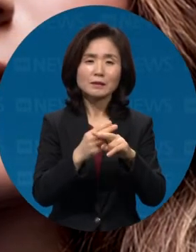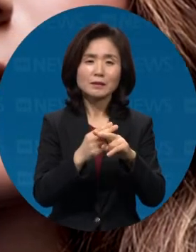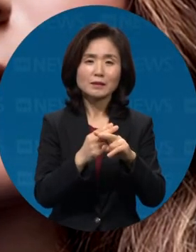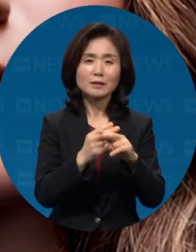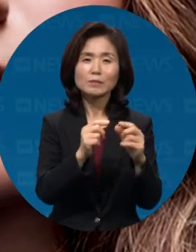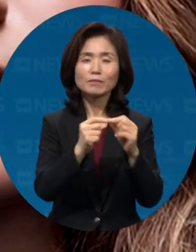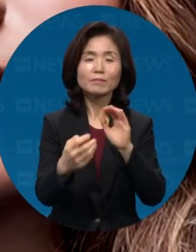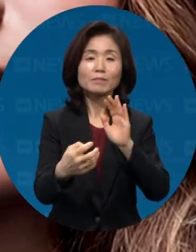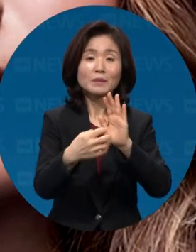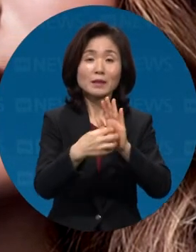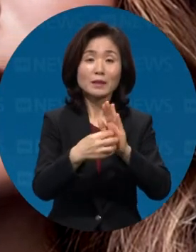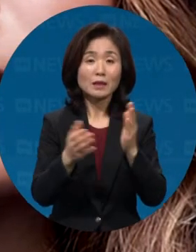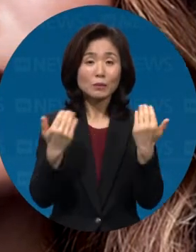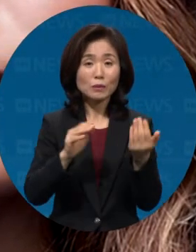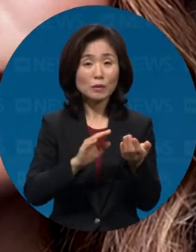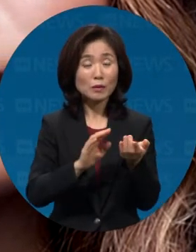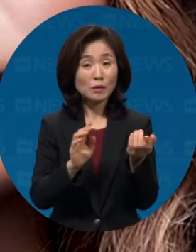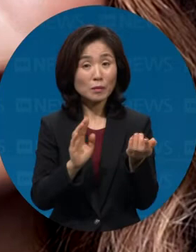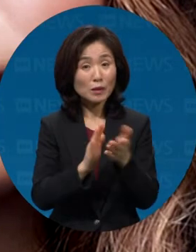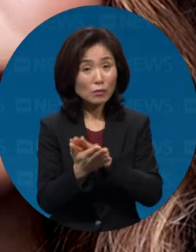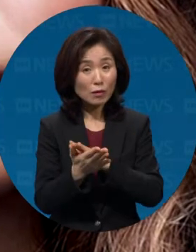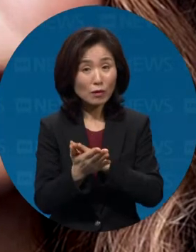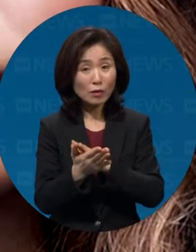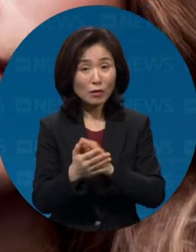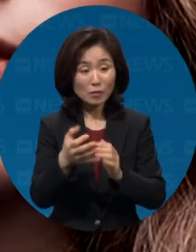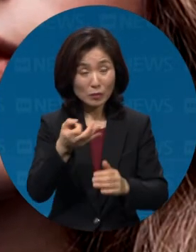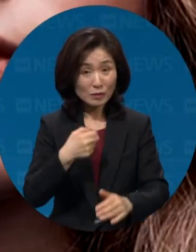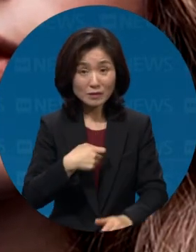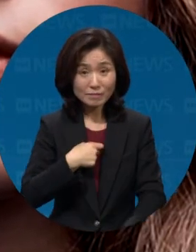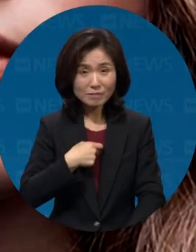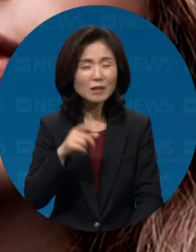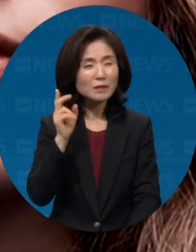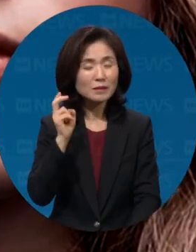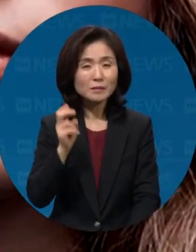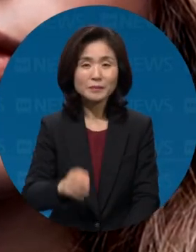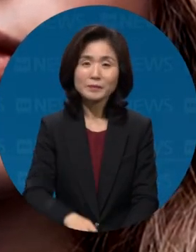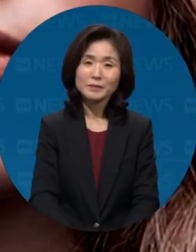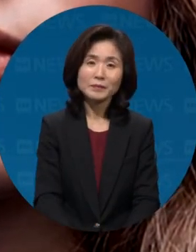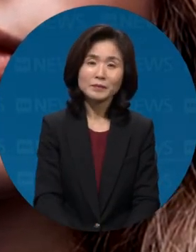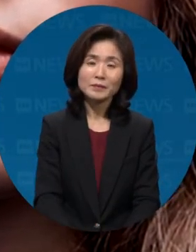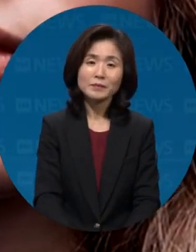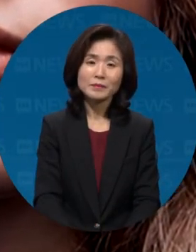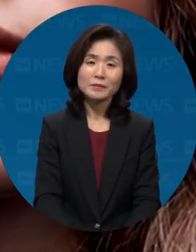학교를 바꾸는 건 보기 싫은 모양이군요. 글로벌 커넥트 온이었습니다.